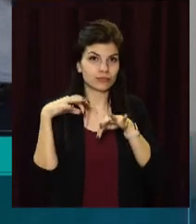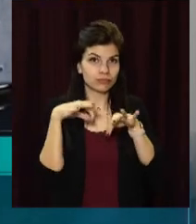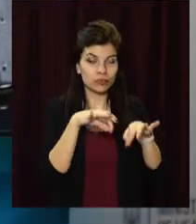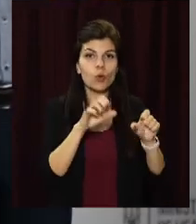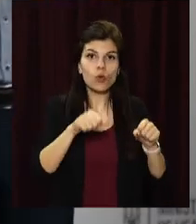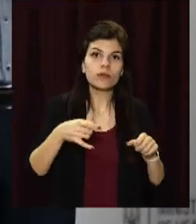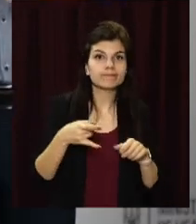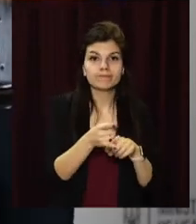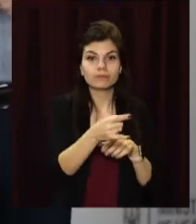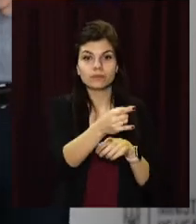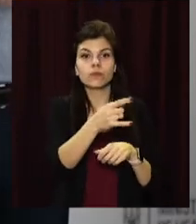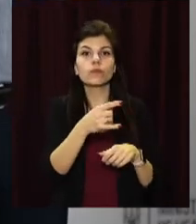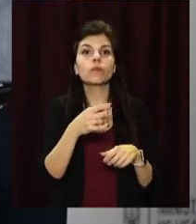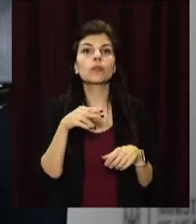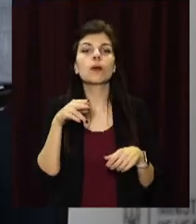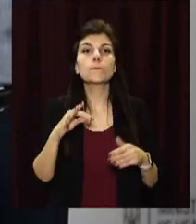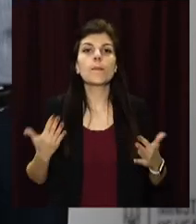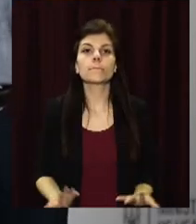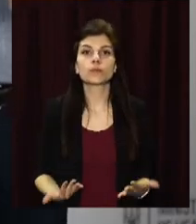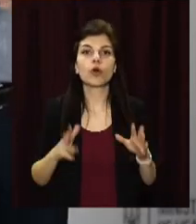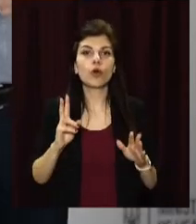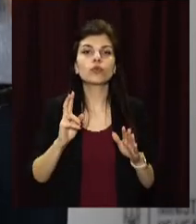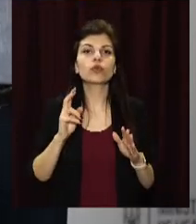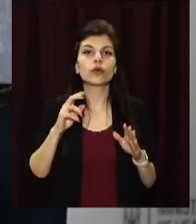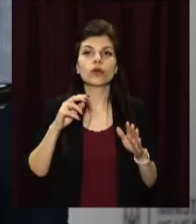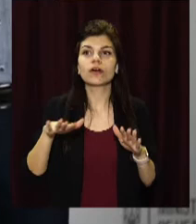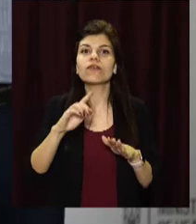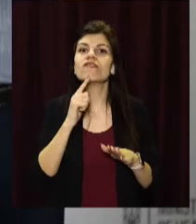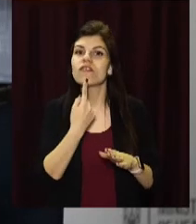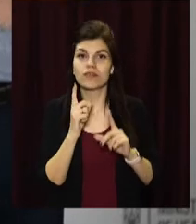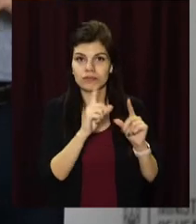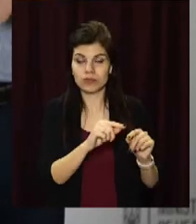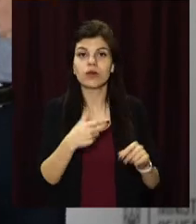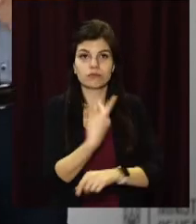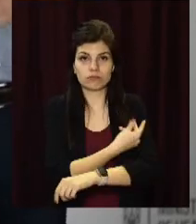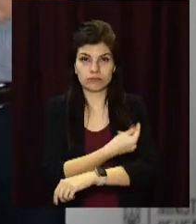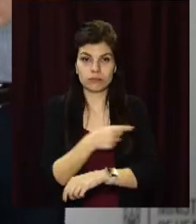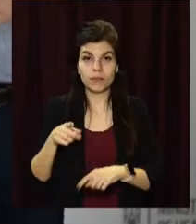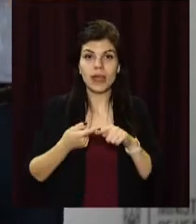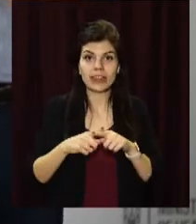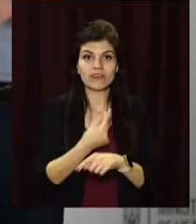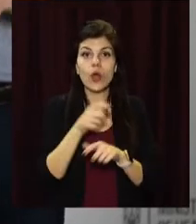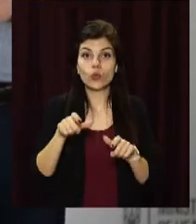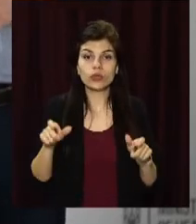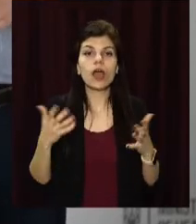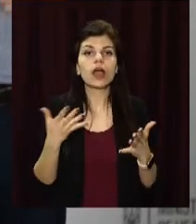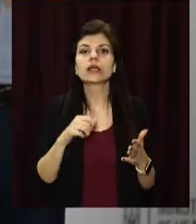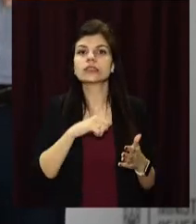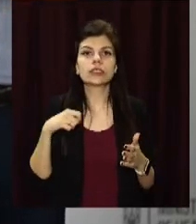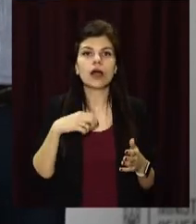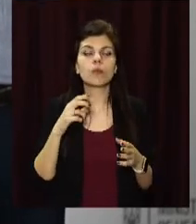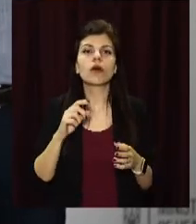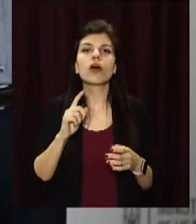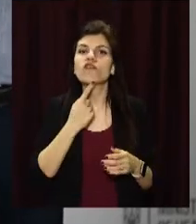по місцях проживання людей маломобільних і провакцинували цією вакциною людей самих